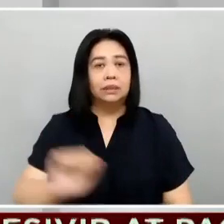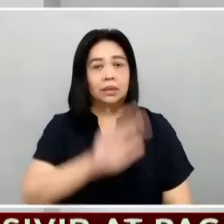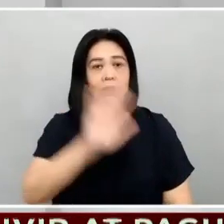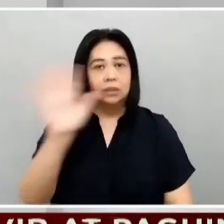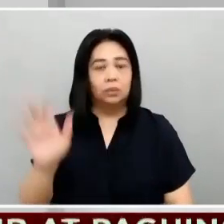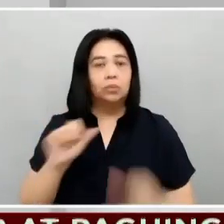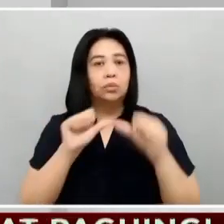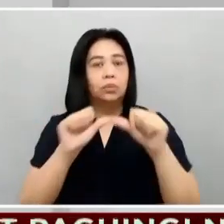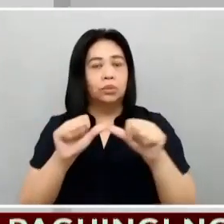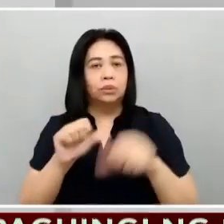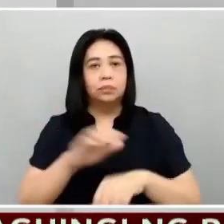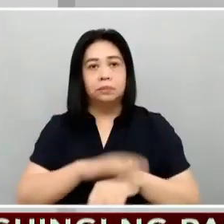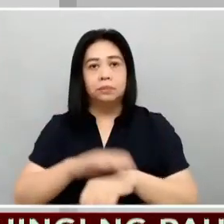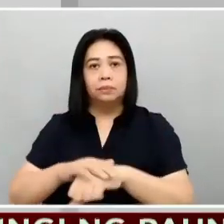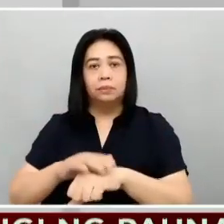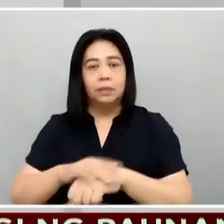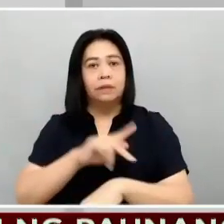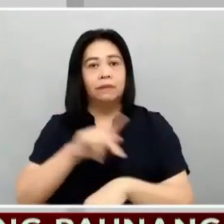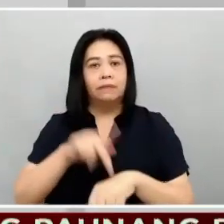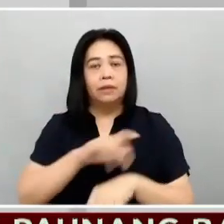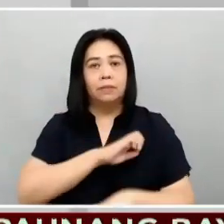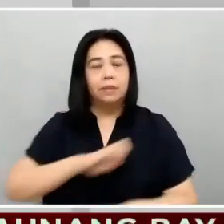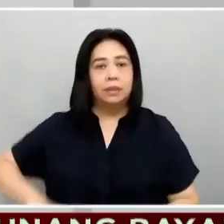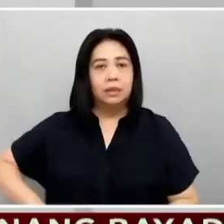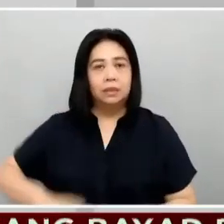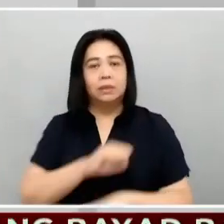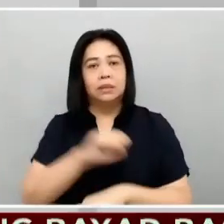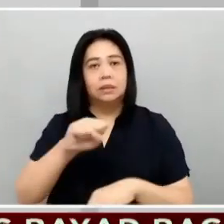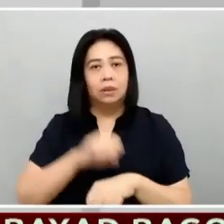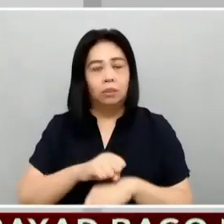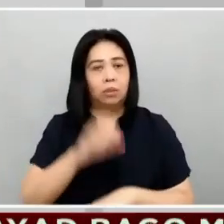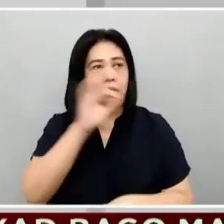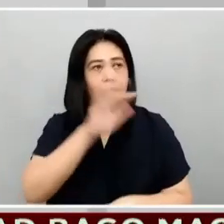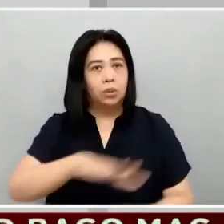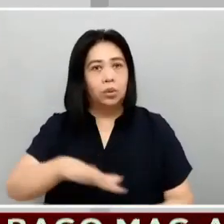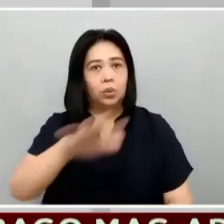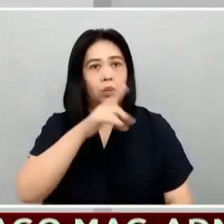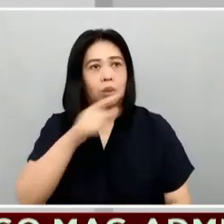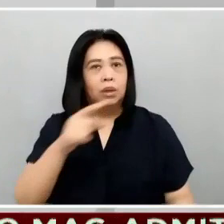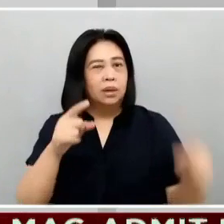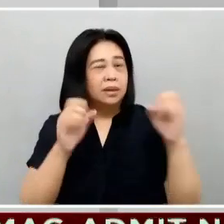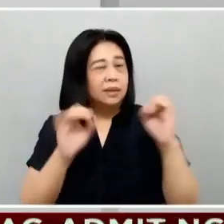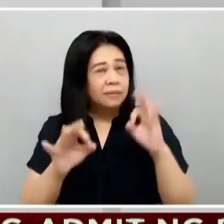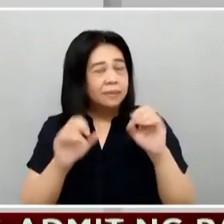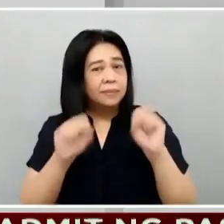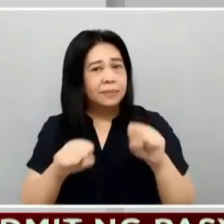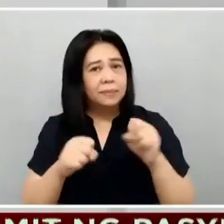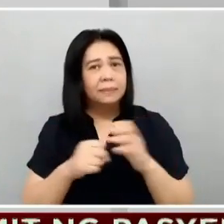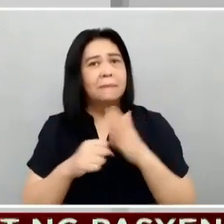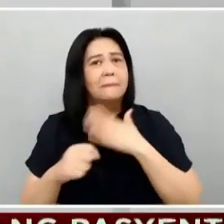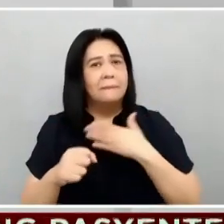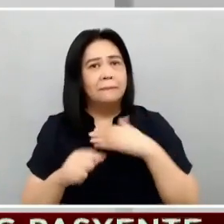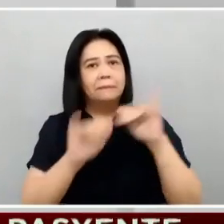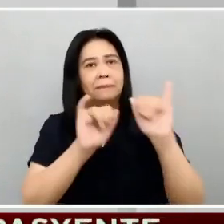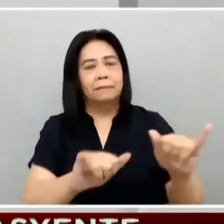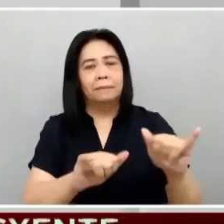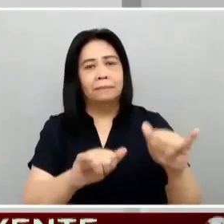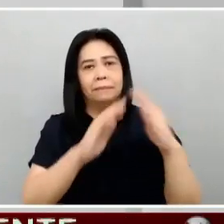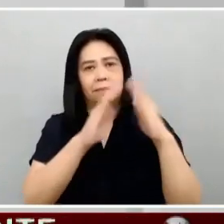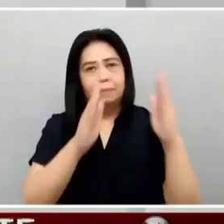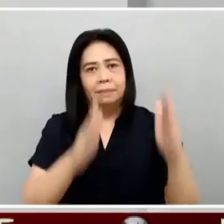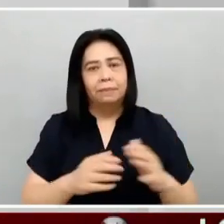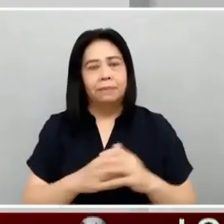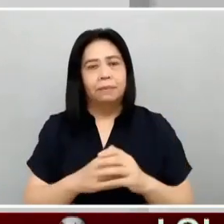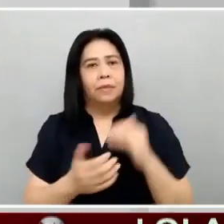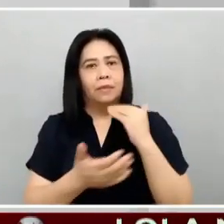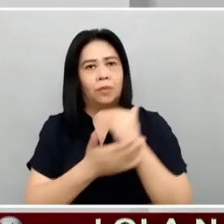ang paalaala ng Philippine Embassy sa Singapore sa mga Pinoy na hanggat maaari, manatili lang sa loob ng bahay, iwasan